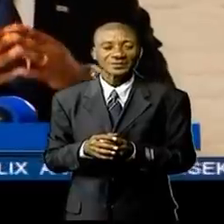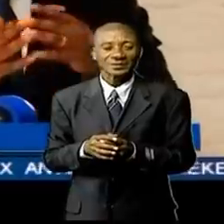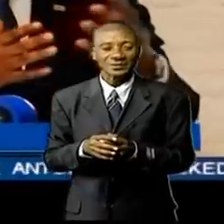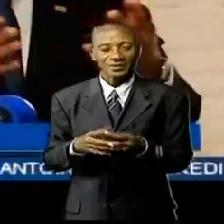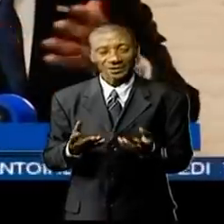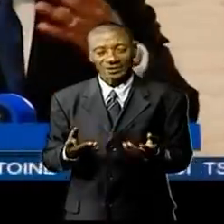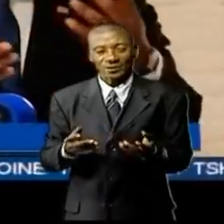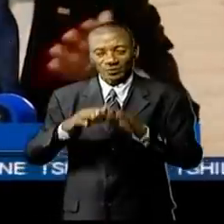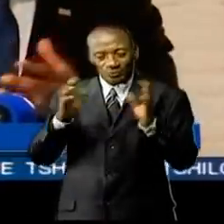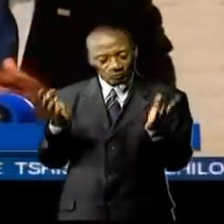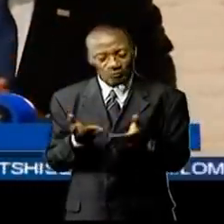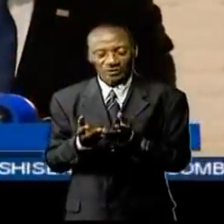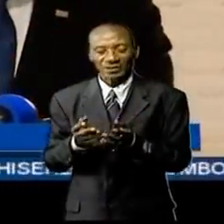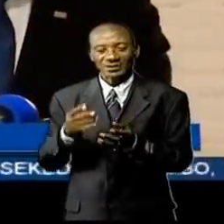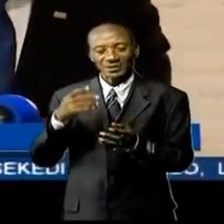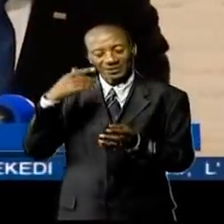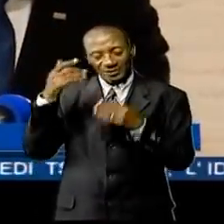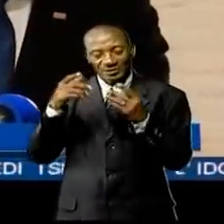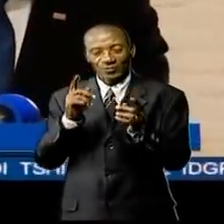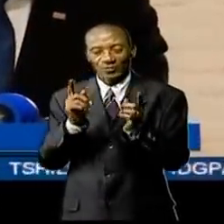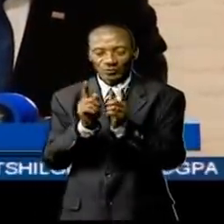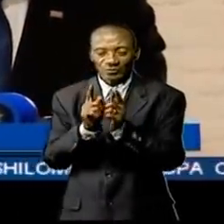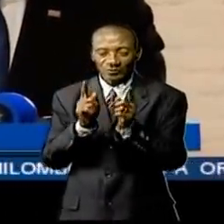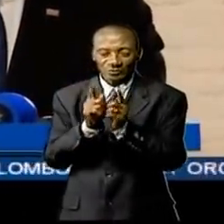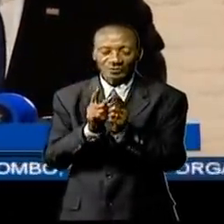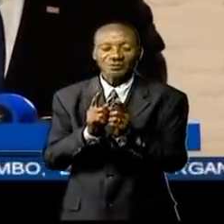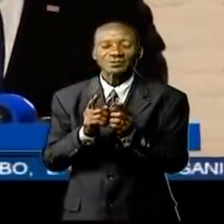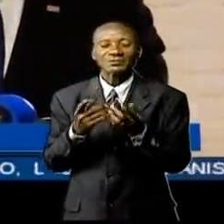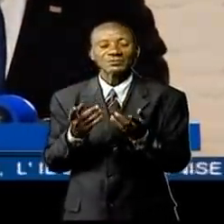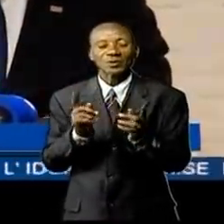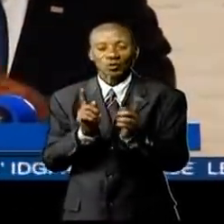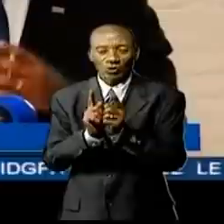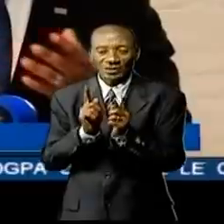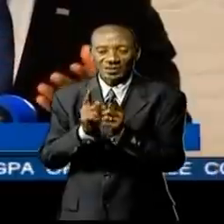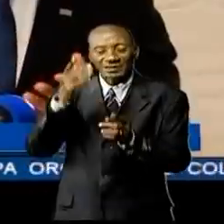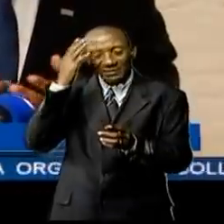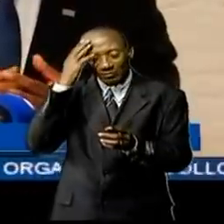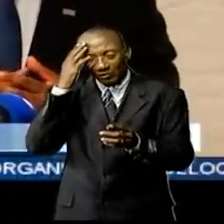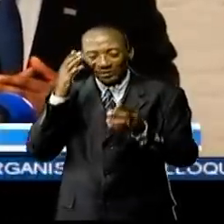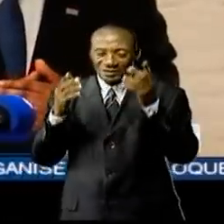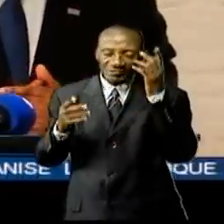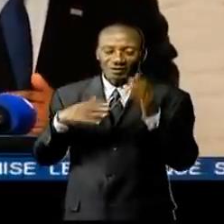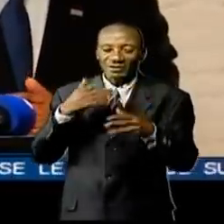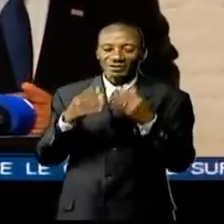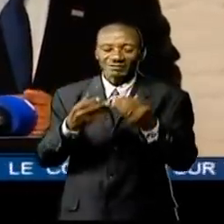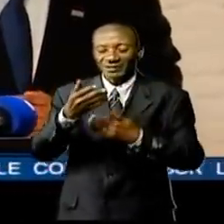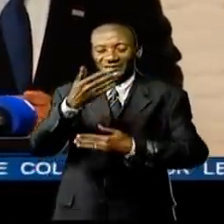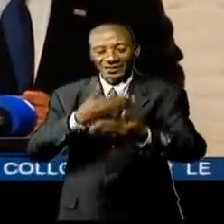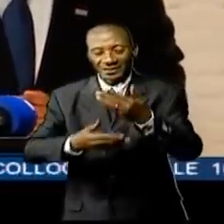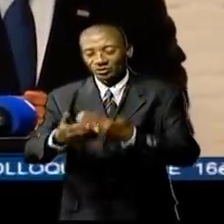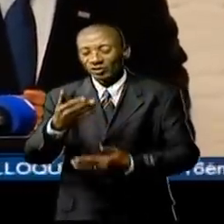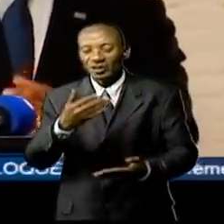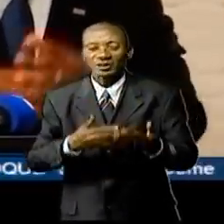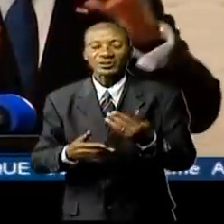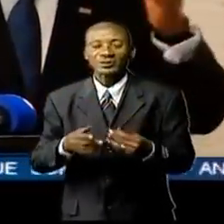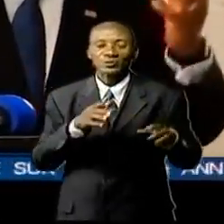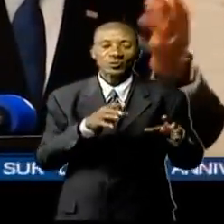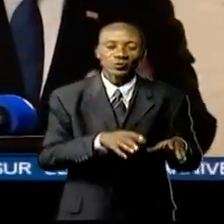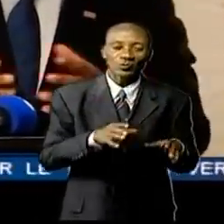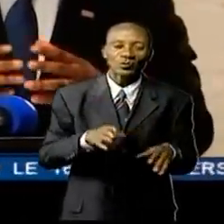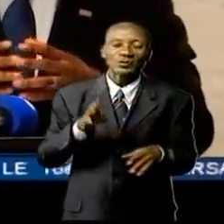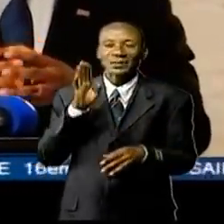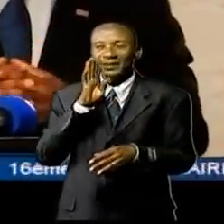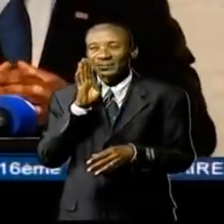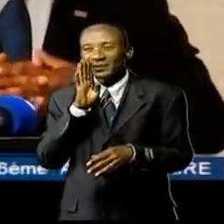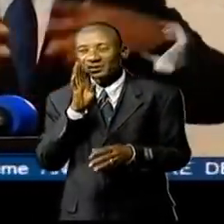termes d'expérience pour la conservation de ces éléments. C'était beaucoup d'échanges aussi en termes de périodicité à prendre